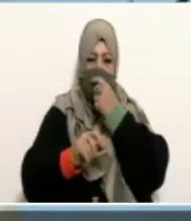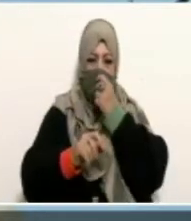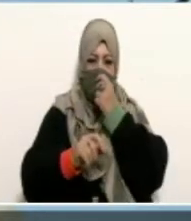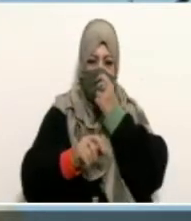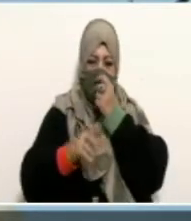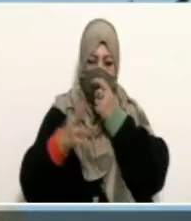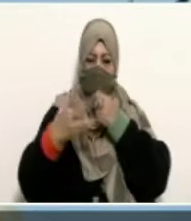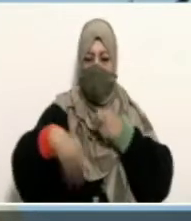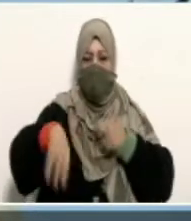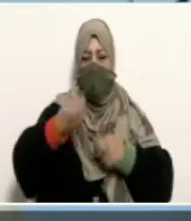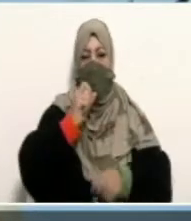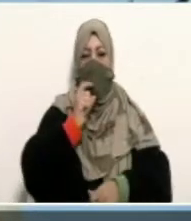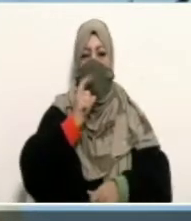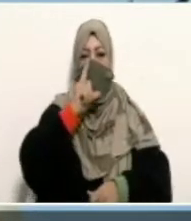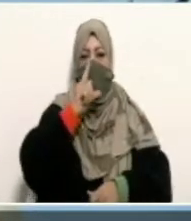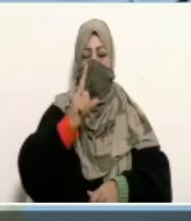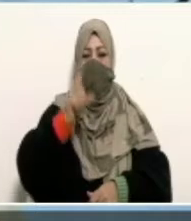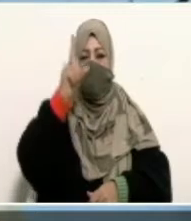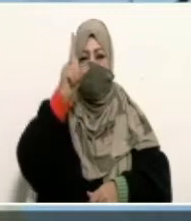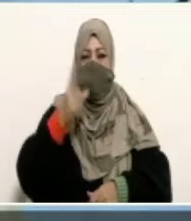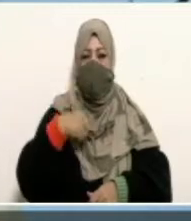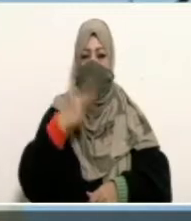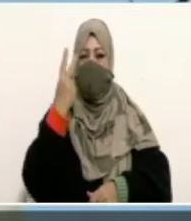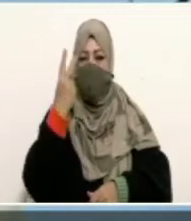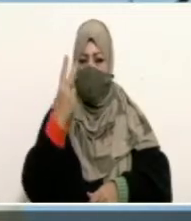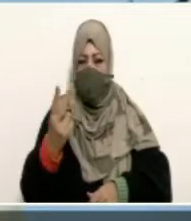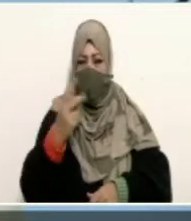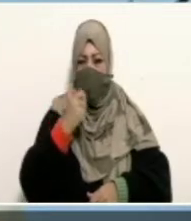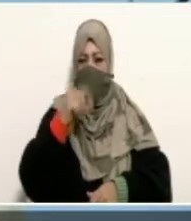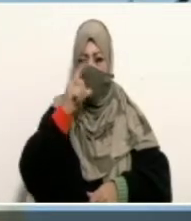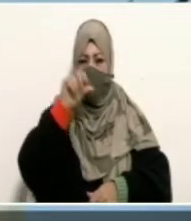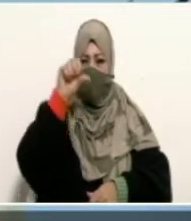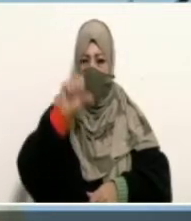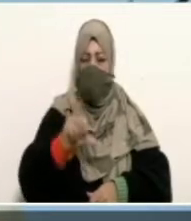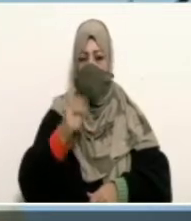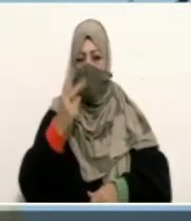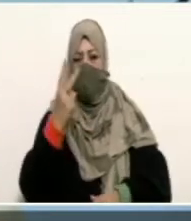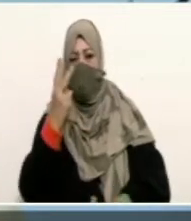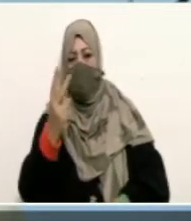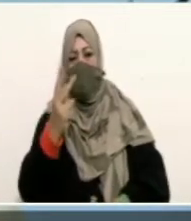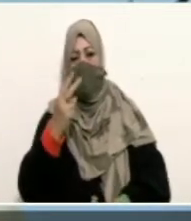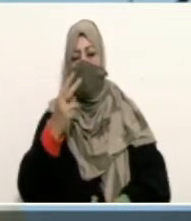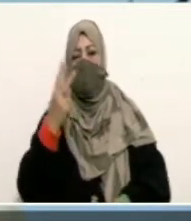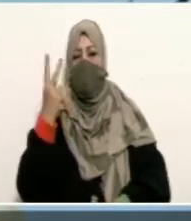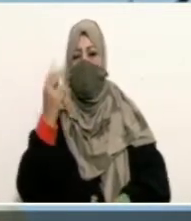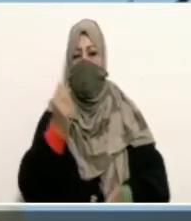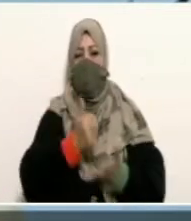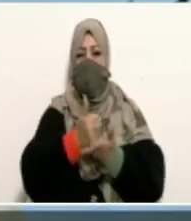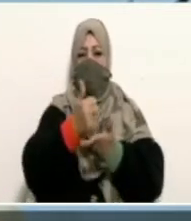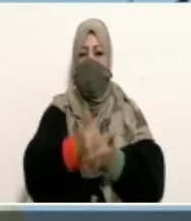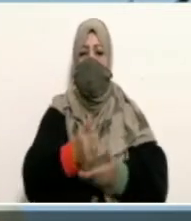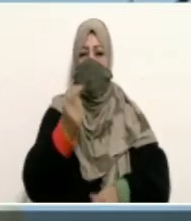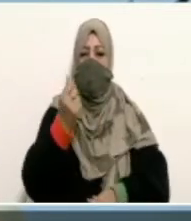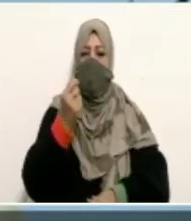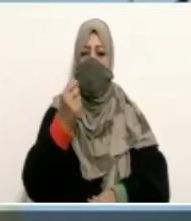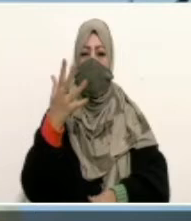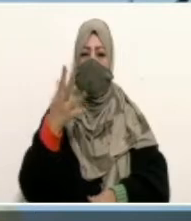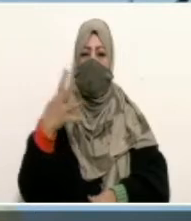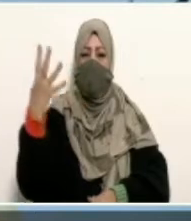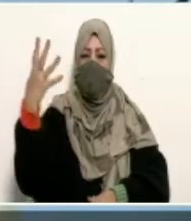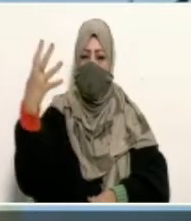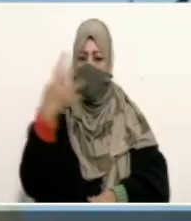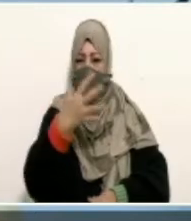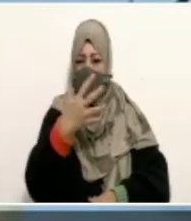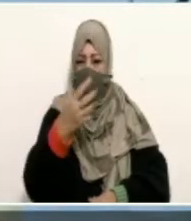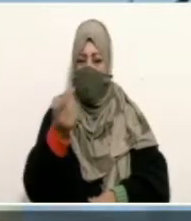كفارتين، بيعطيه من الأمداد مدين، أو من القيم قيمتين. مثلا إذا قدرت كفارة اليمين الآن